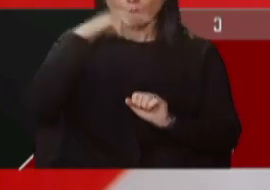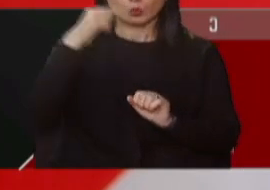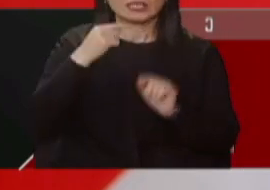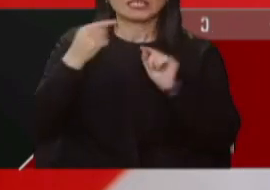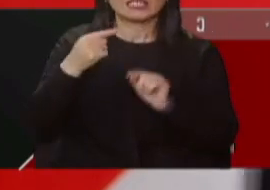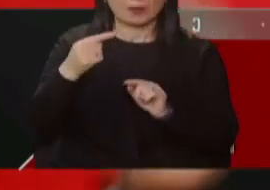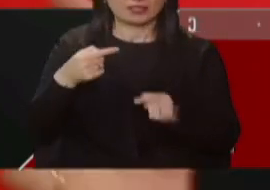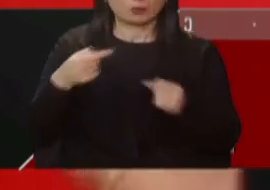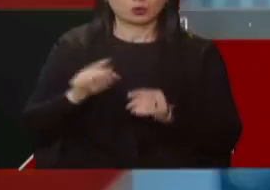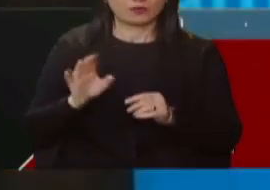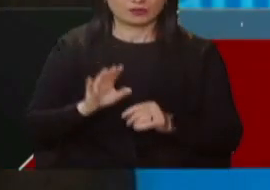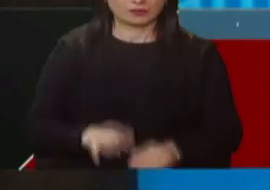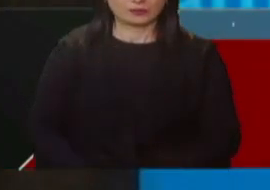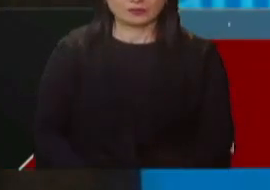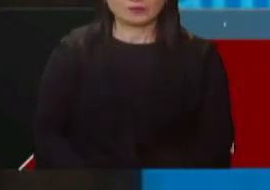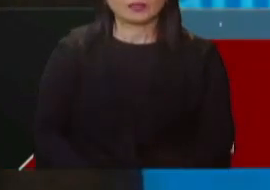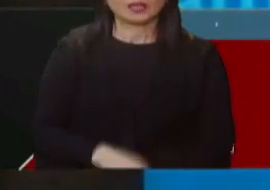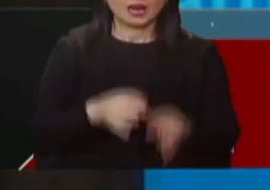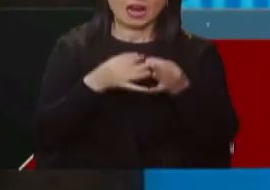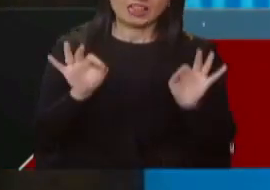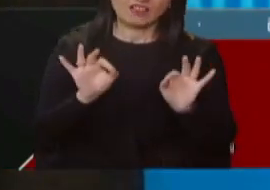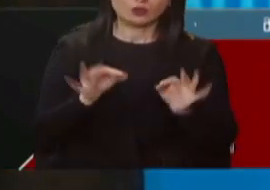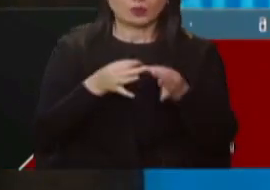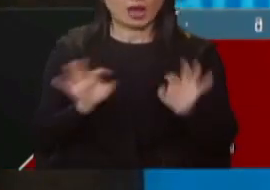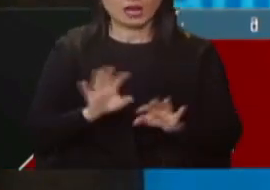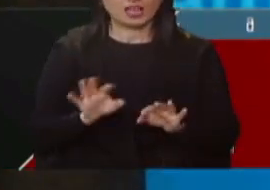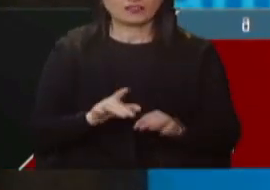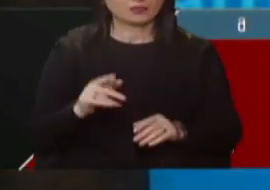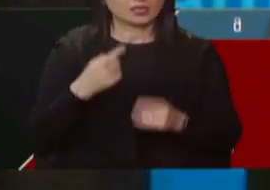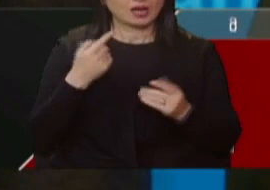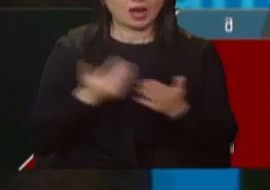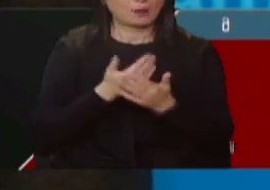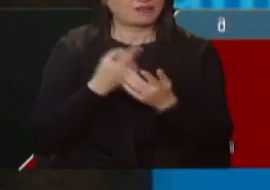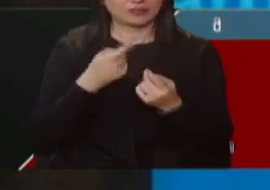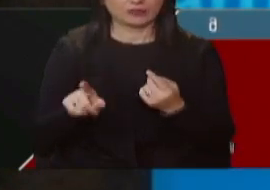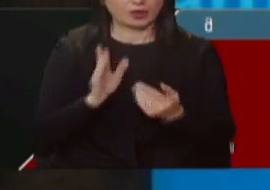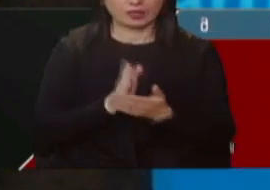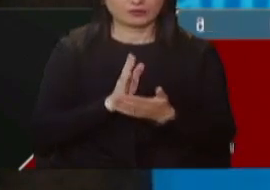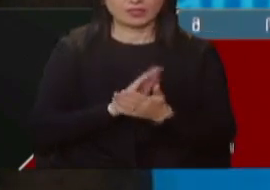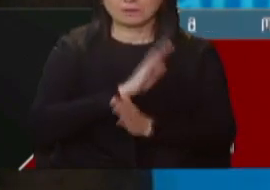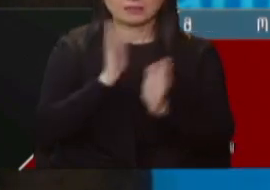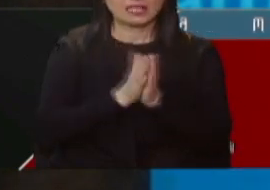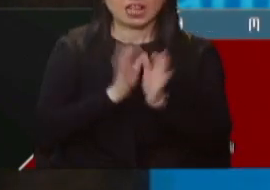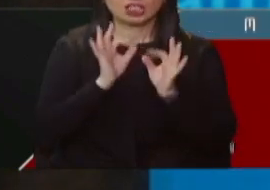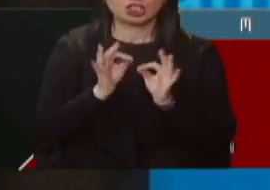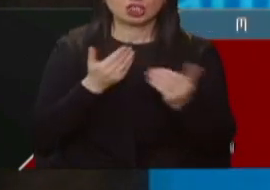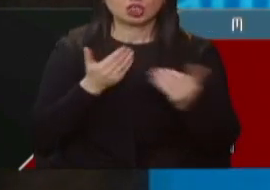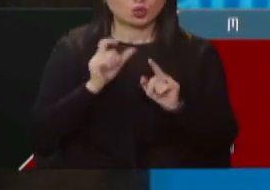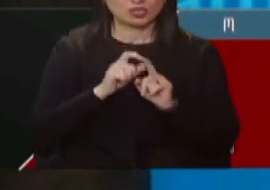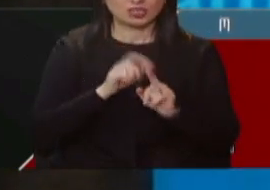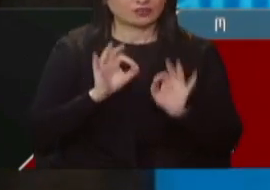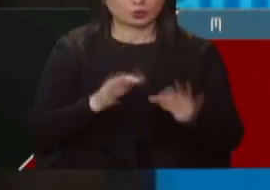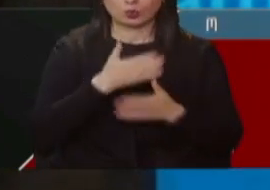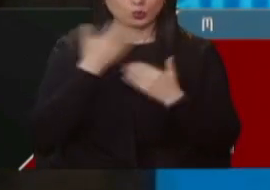წინააღმდეგ ბრძოლაში და კიდე იცლის ამისთვის. გათავისუფლდეს თუ არ გათავისუფლდეს ეს სხვა ამბავია, თლაც სწორი მოწოდება არ მგონია,